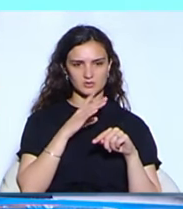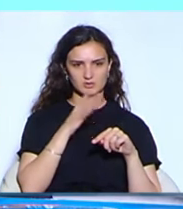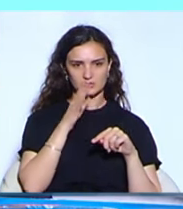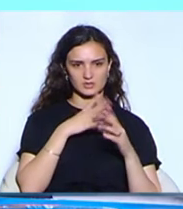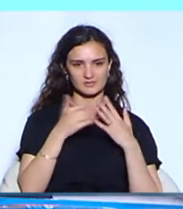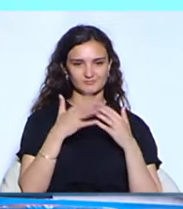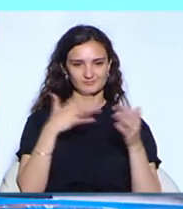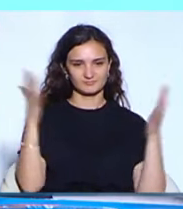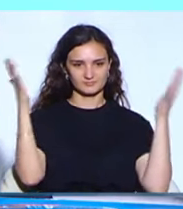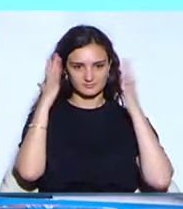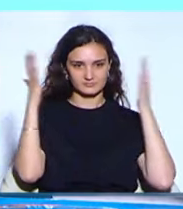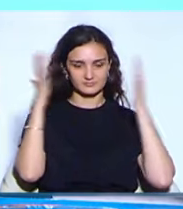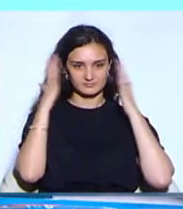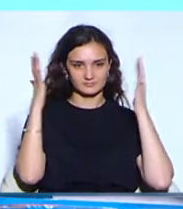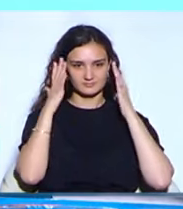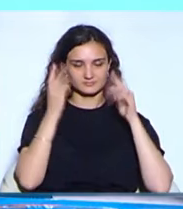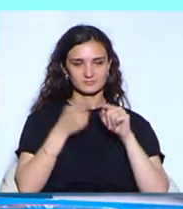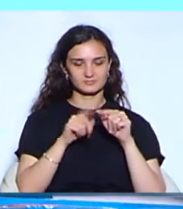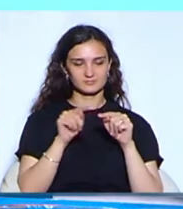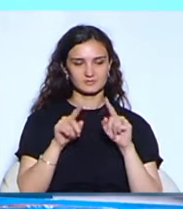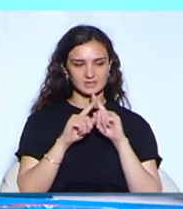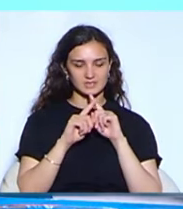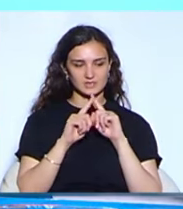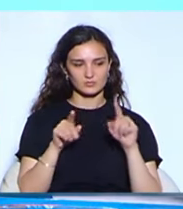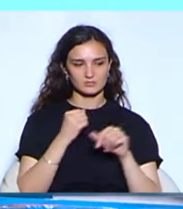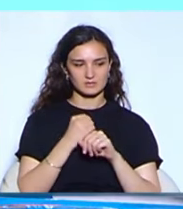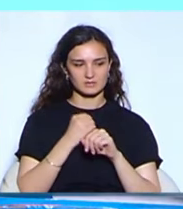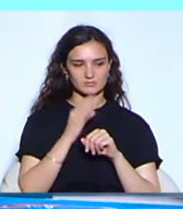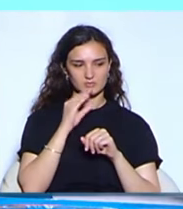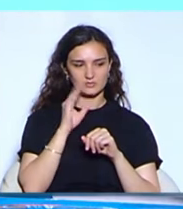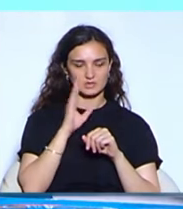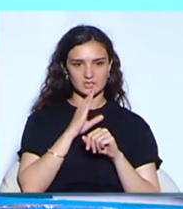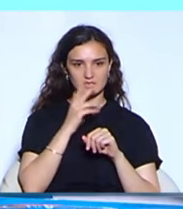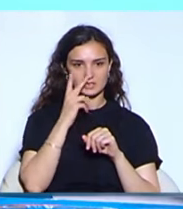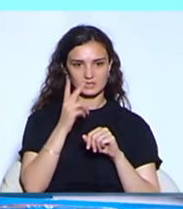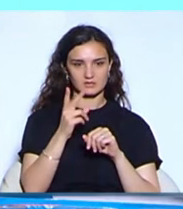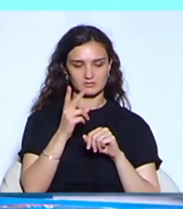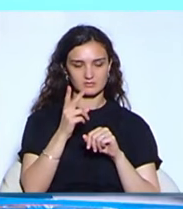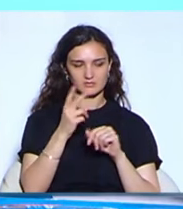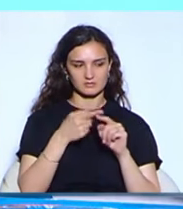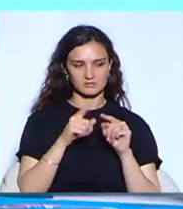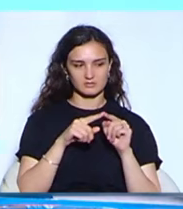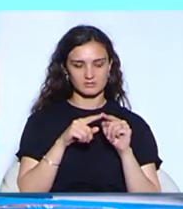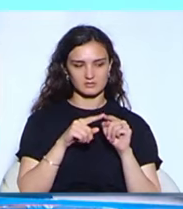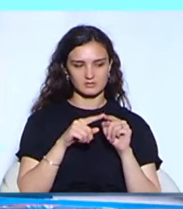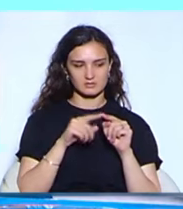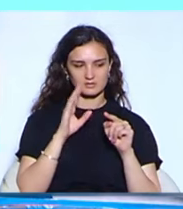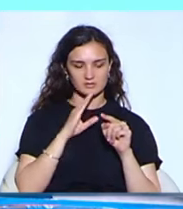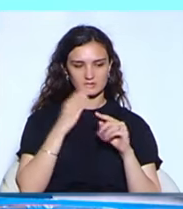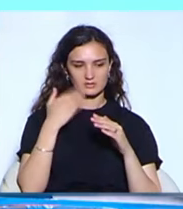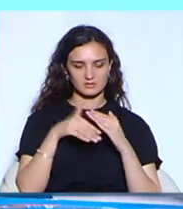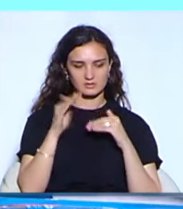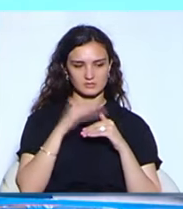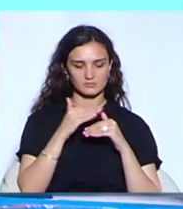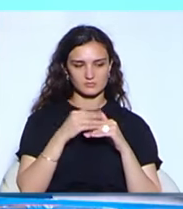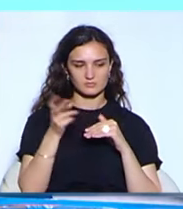თავში ხელების შემორტყმა. და განსაკუთრებით აკეთებს, როცა დედას ხედავს. არ ვიცი, დედა მთელ დღეს გასულია და